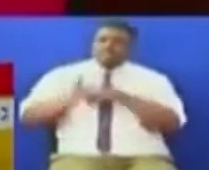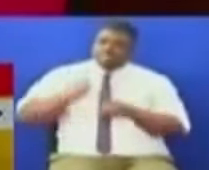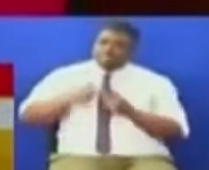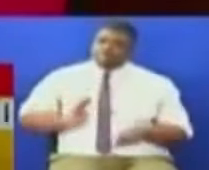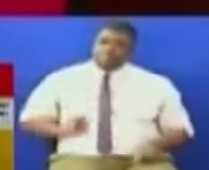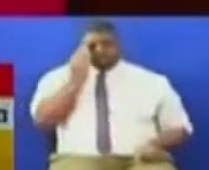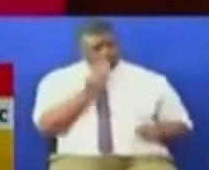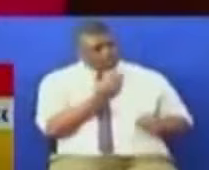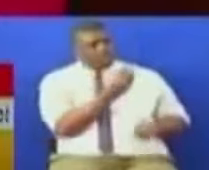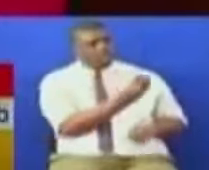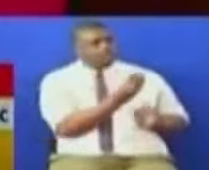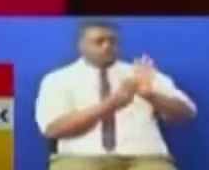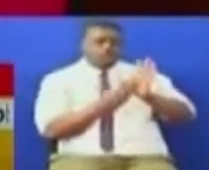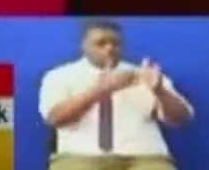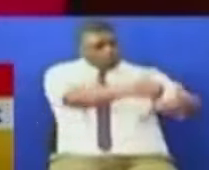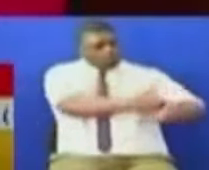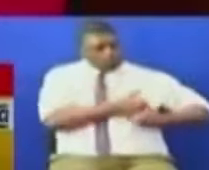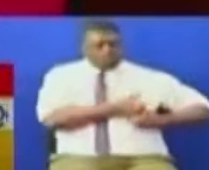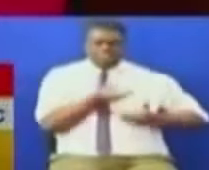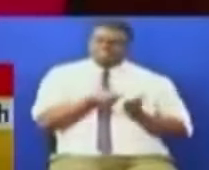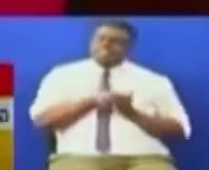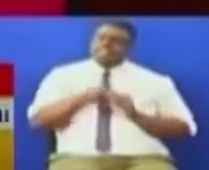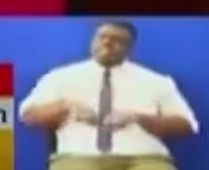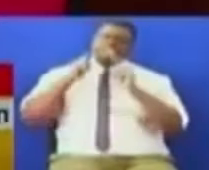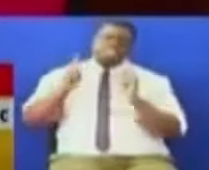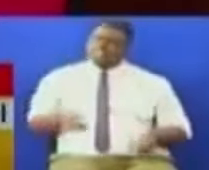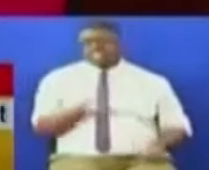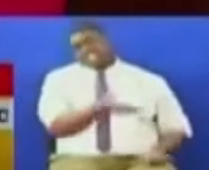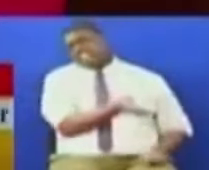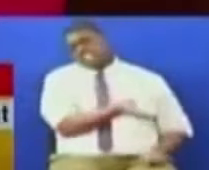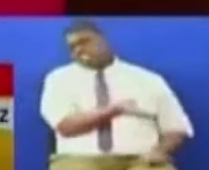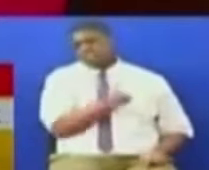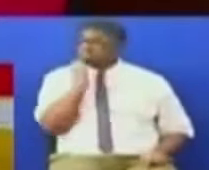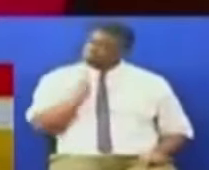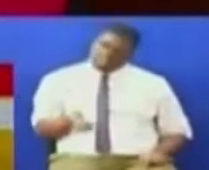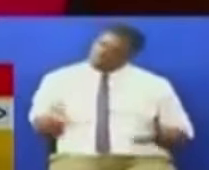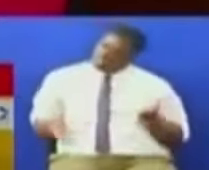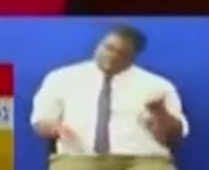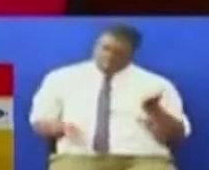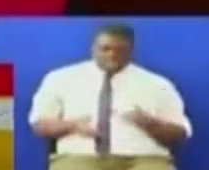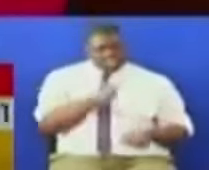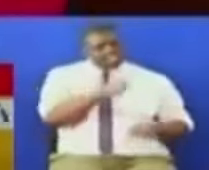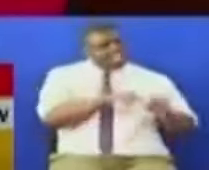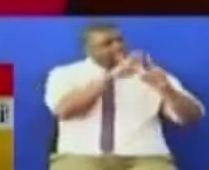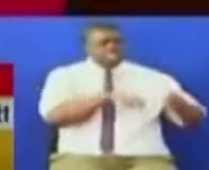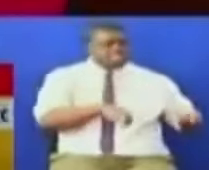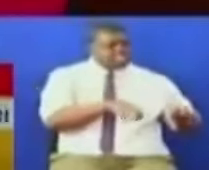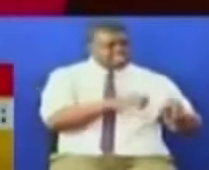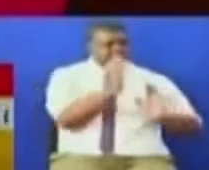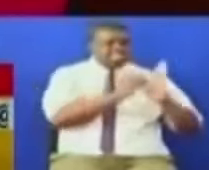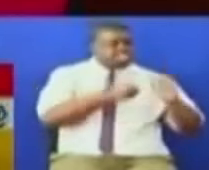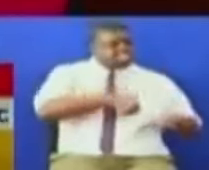48 zikawa zimechukuliwa. Ni fedha nyingi sana hizi, Mheshimiwa Speaker. CAG ameeleza kwamba sio hela zote, sio vitu vyote